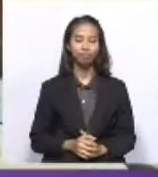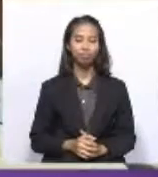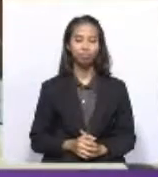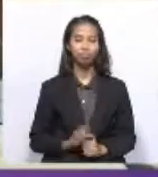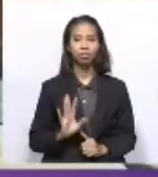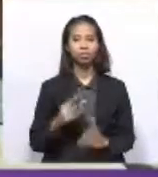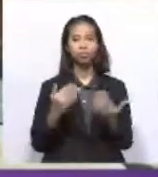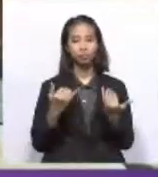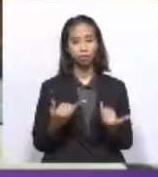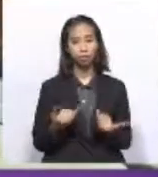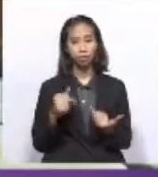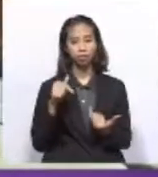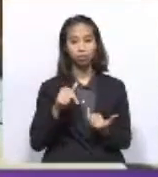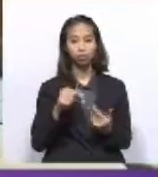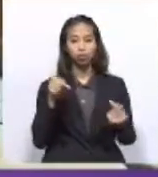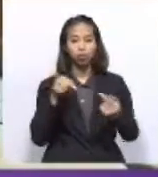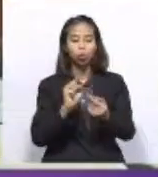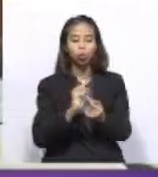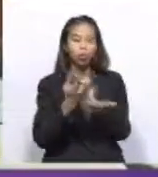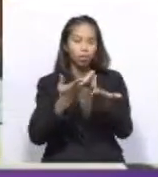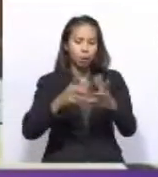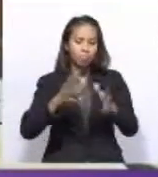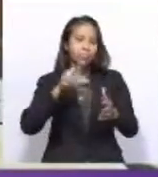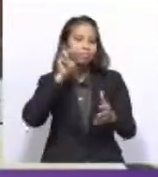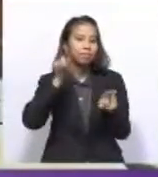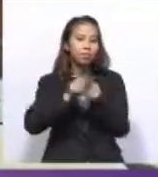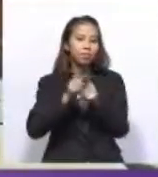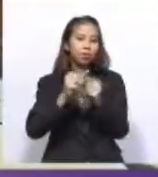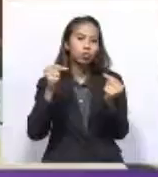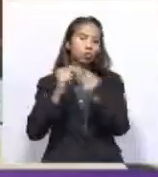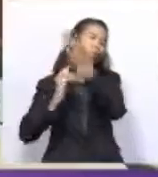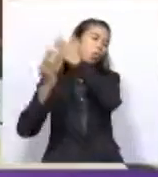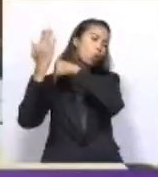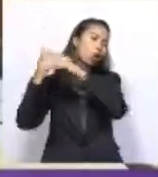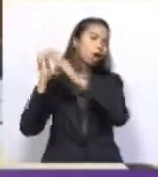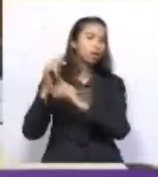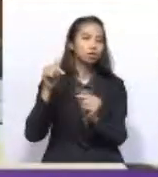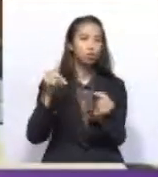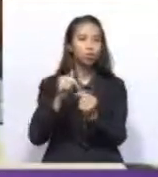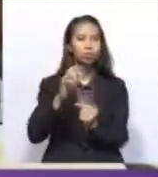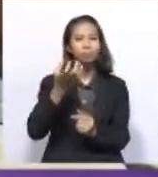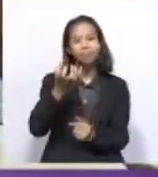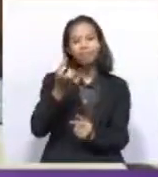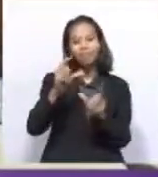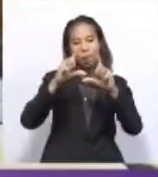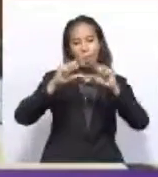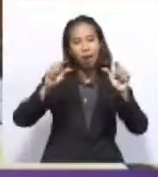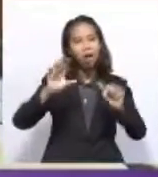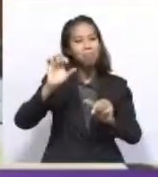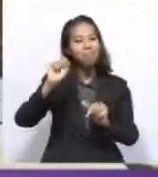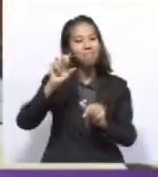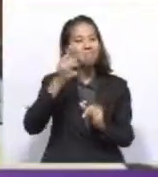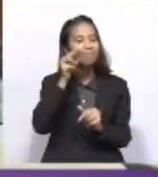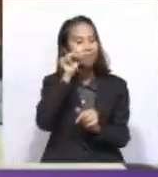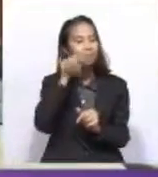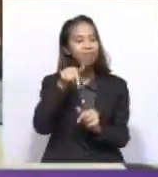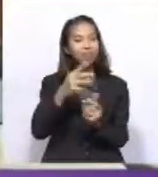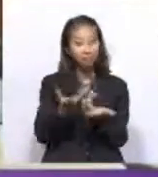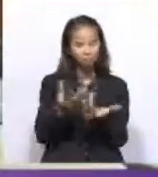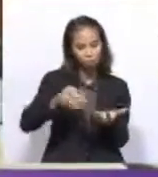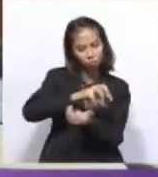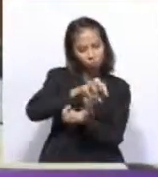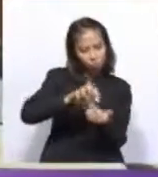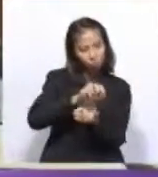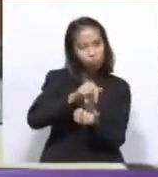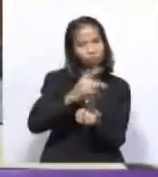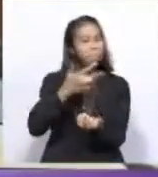ของเราจะเป็นน้ำมะขามเปียกครับผมสูตรโบราณนะครับผม รสชาติเป็นยังไงคะ อ๋อจะคือเ